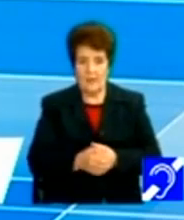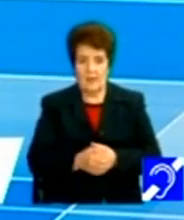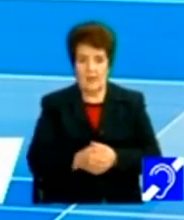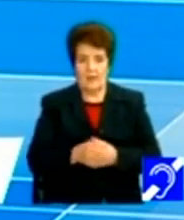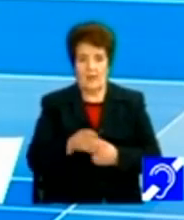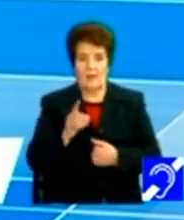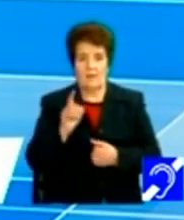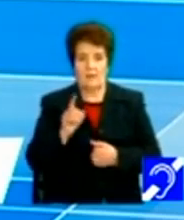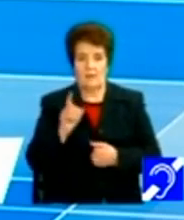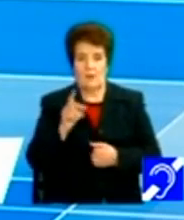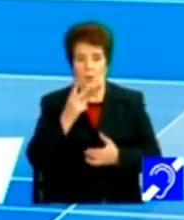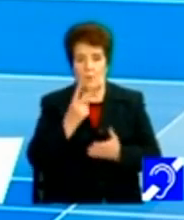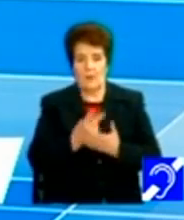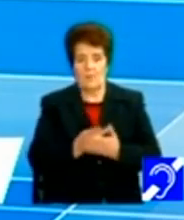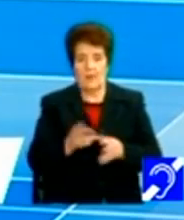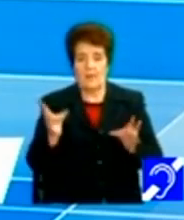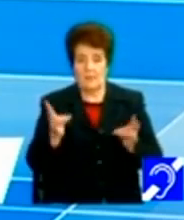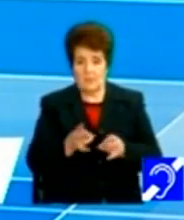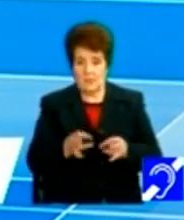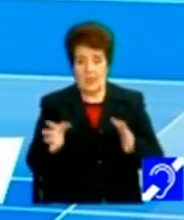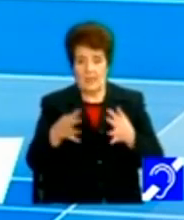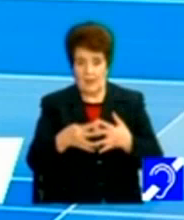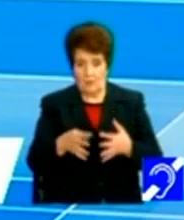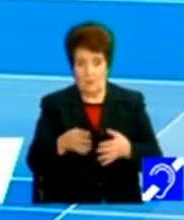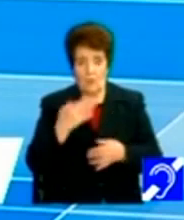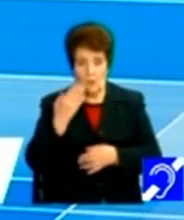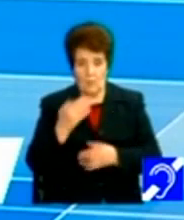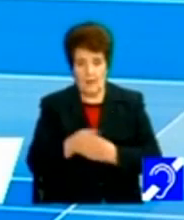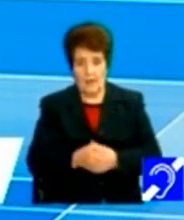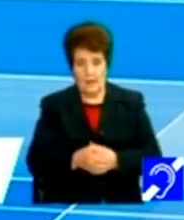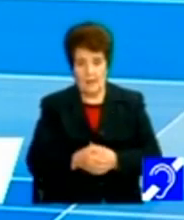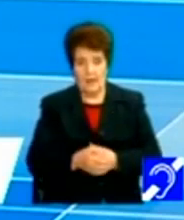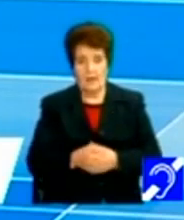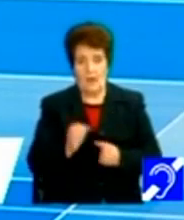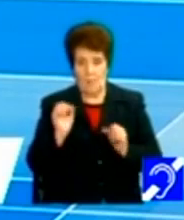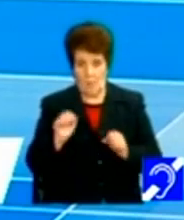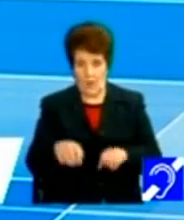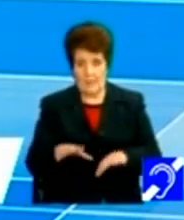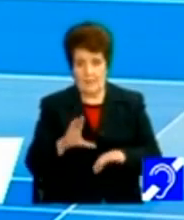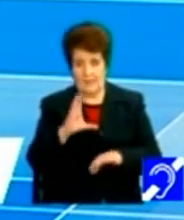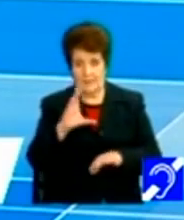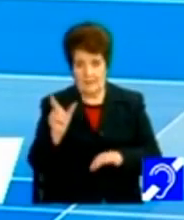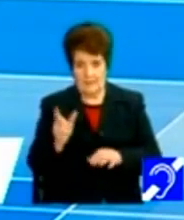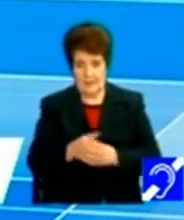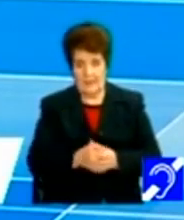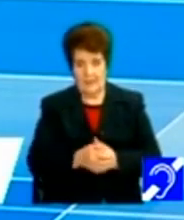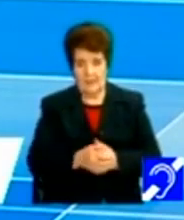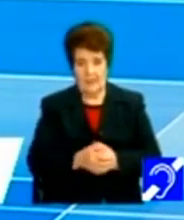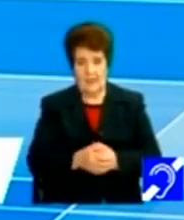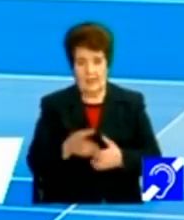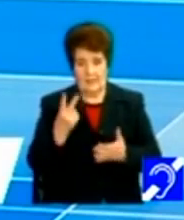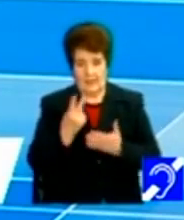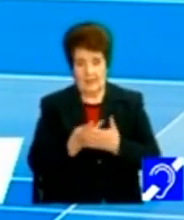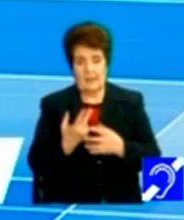de a-i convinge oameni cu privire la necesitatea unirii cu România și că poate să sunt speranțe